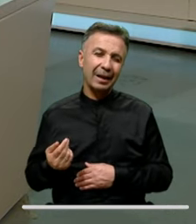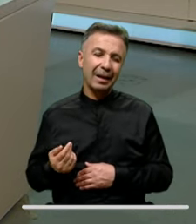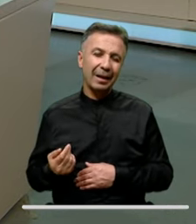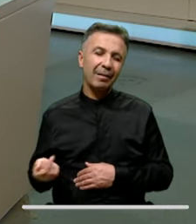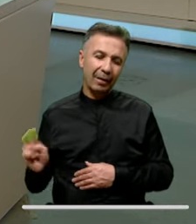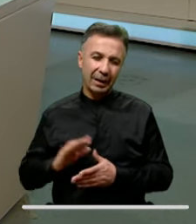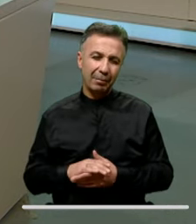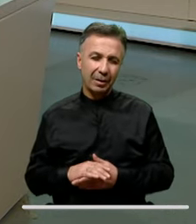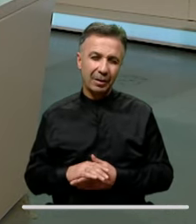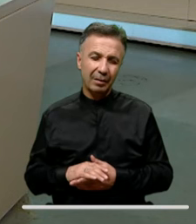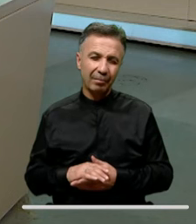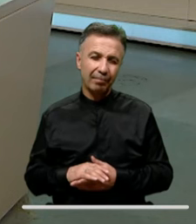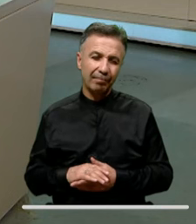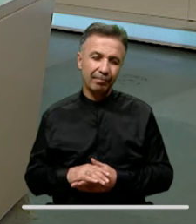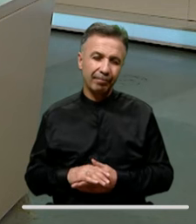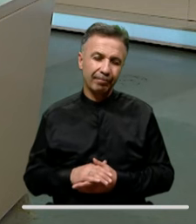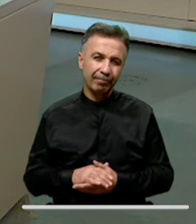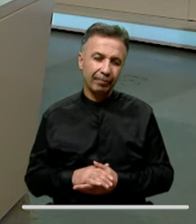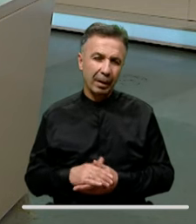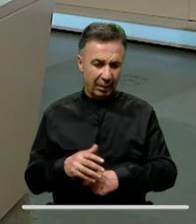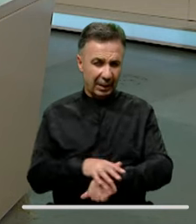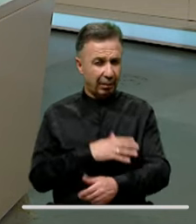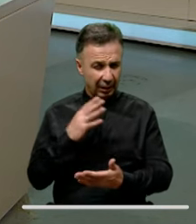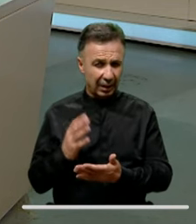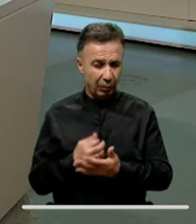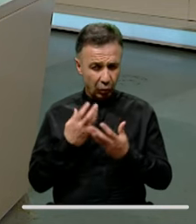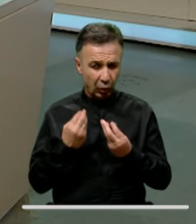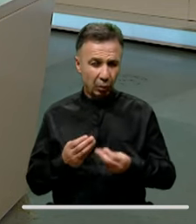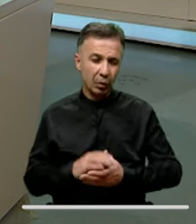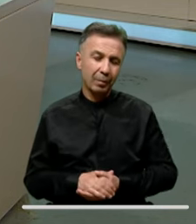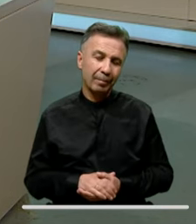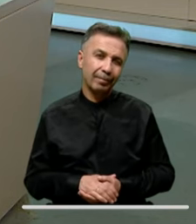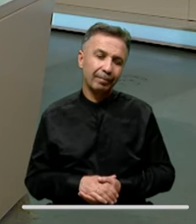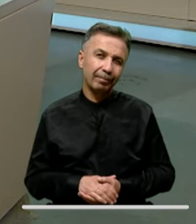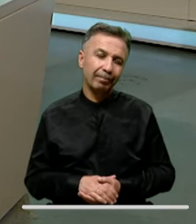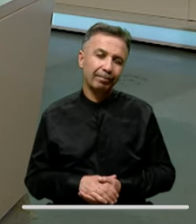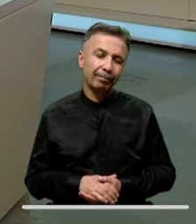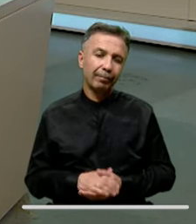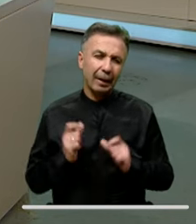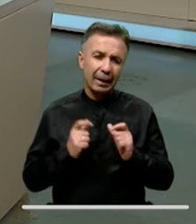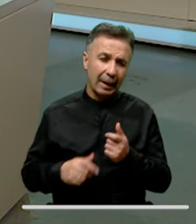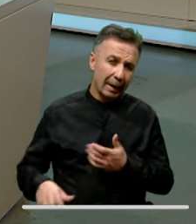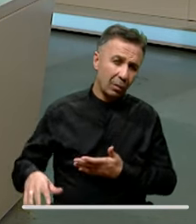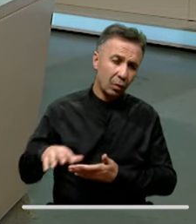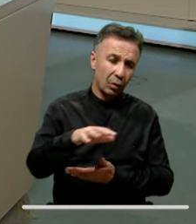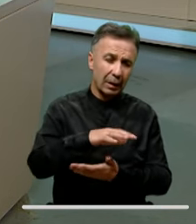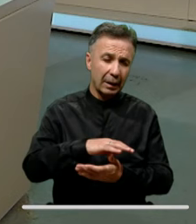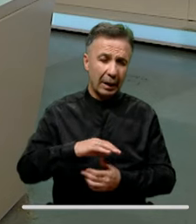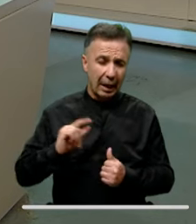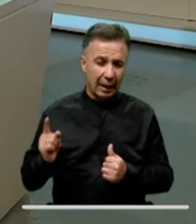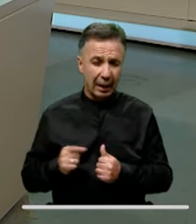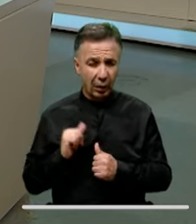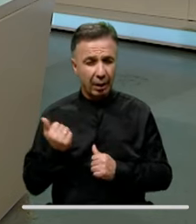namazı kılınabilir miydi? Kılmışlar zaten. Allah kabul etsin. İki, tabii yeryüzündeki en kıymetli mekan